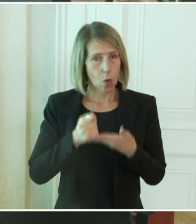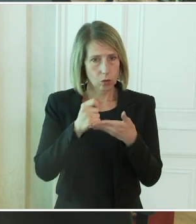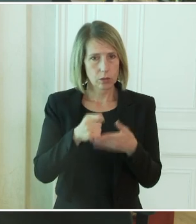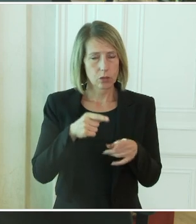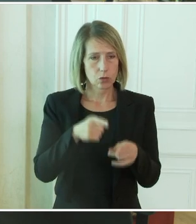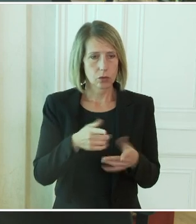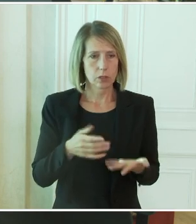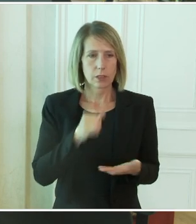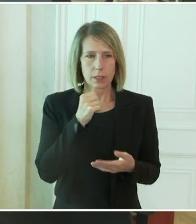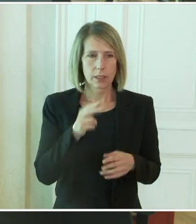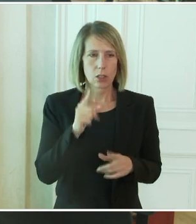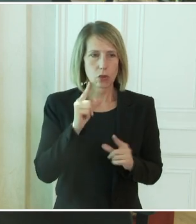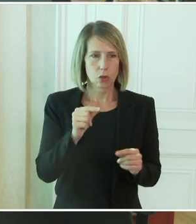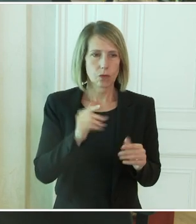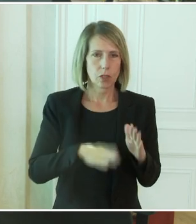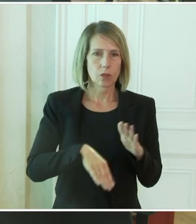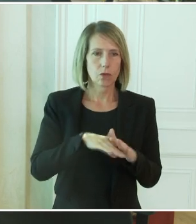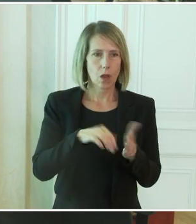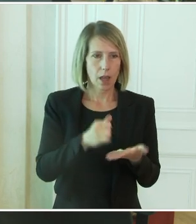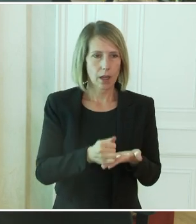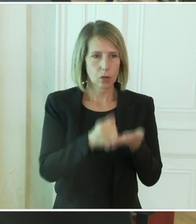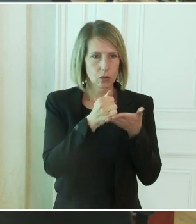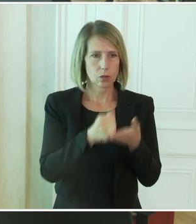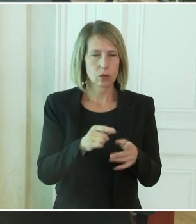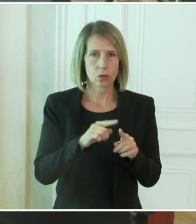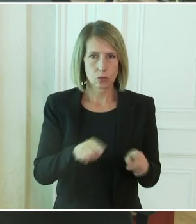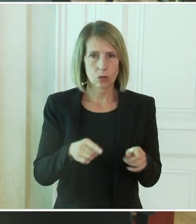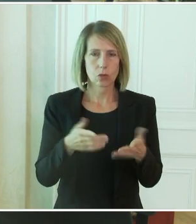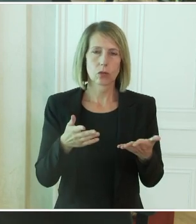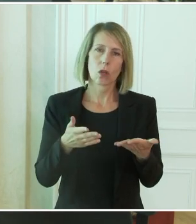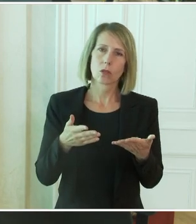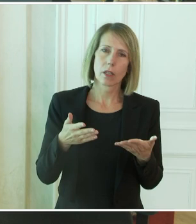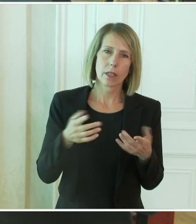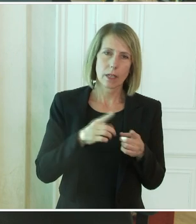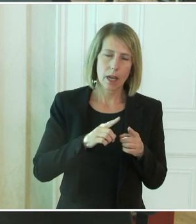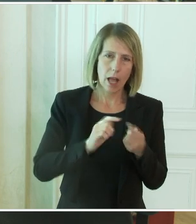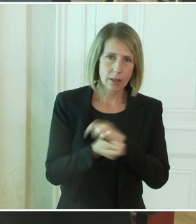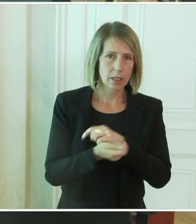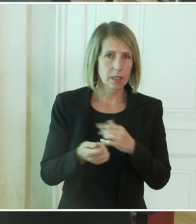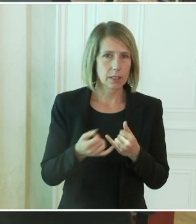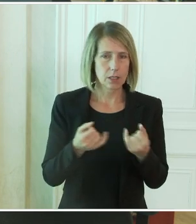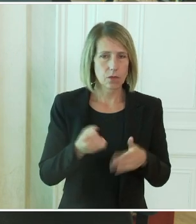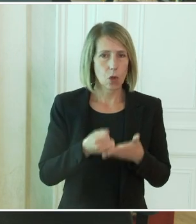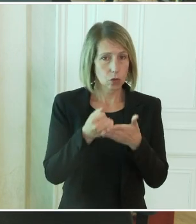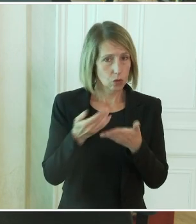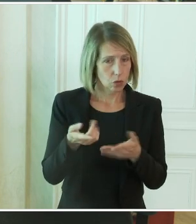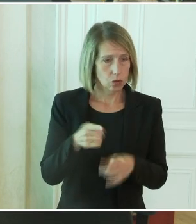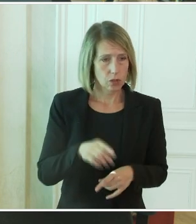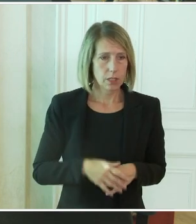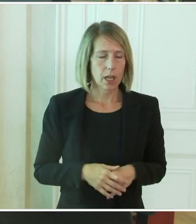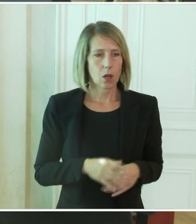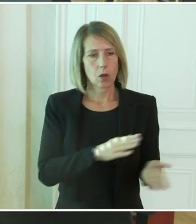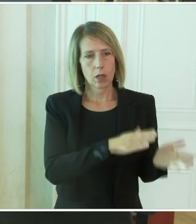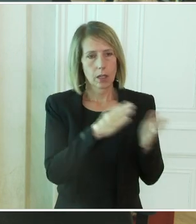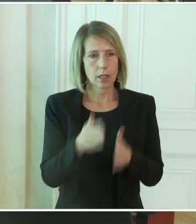EU? Ich habe eine Frage an den ukrainischen Minister. В Австрії, зокрема, міністр закордонних справ